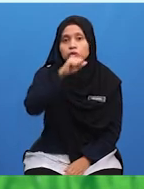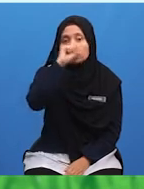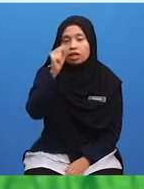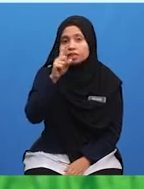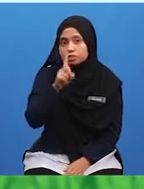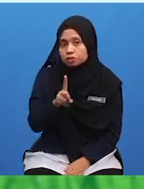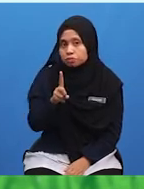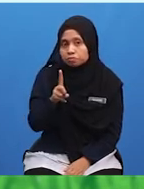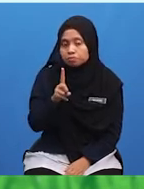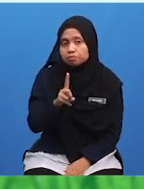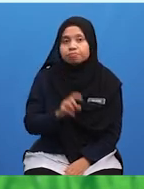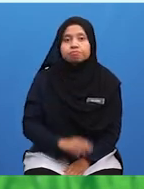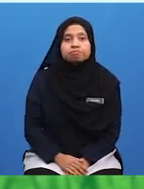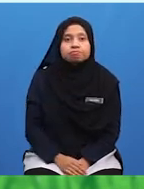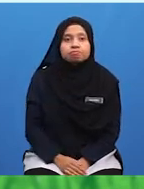Soalan 1.